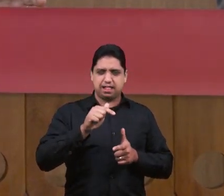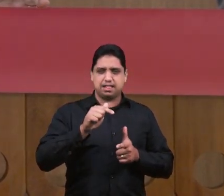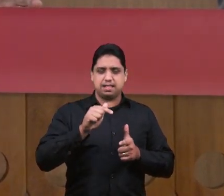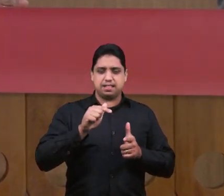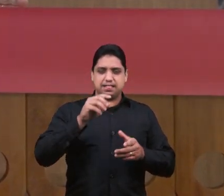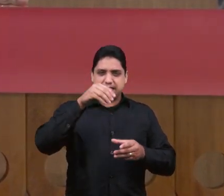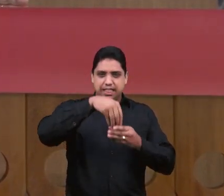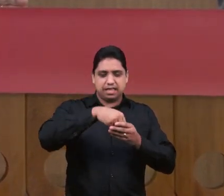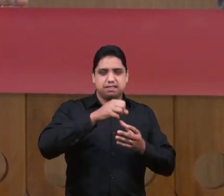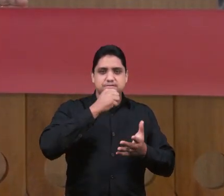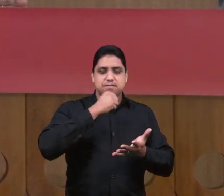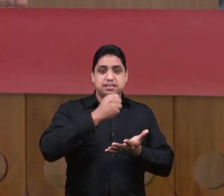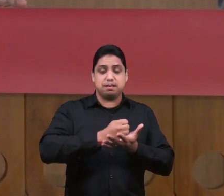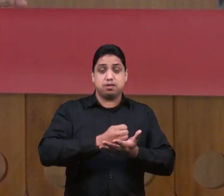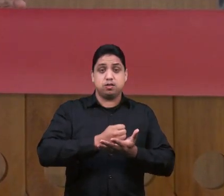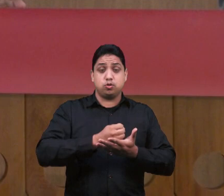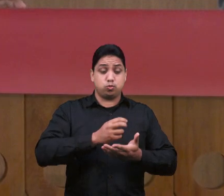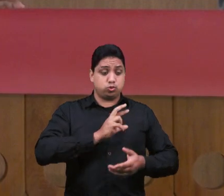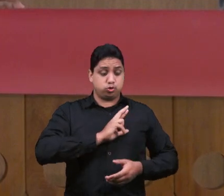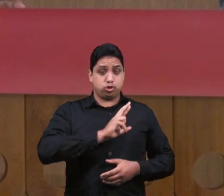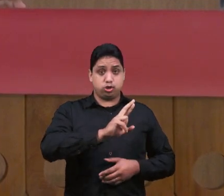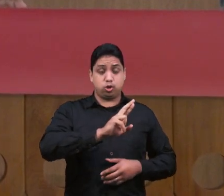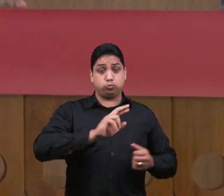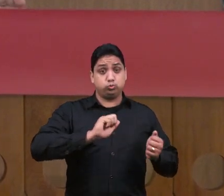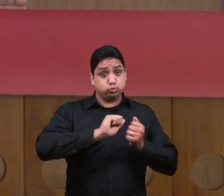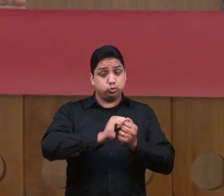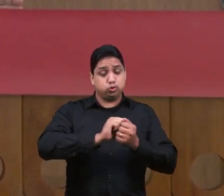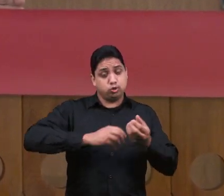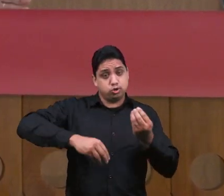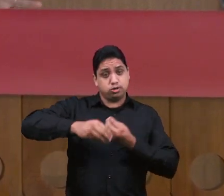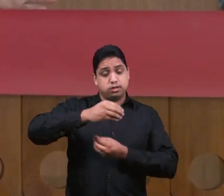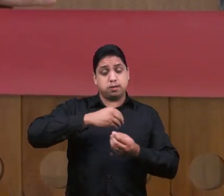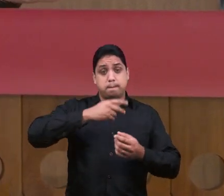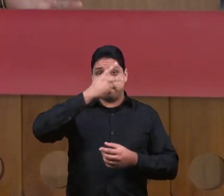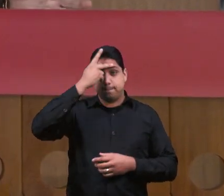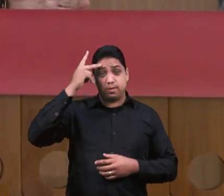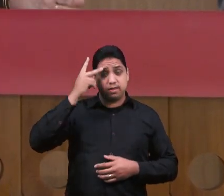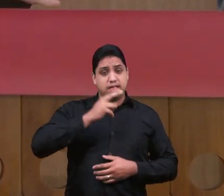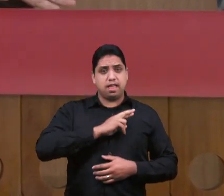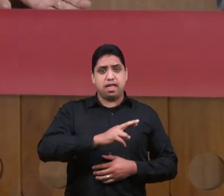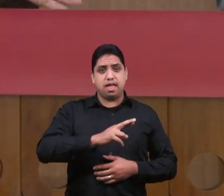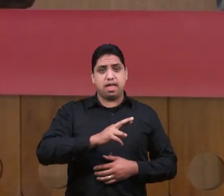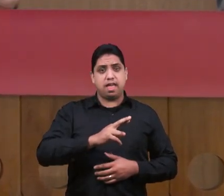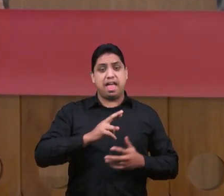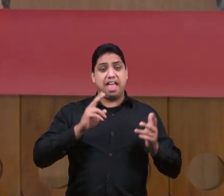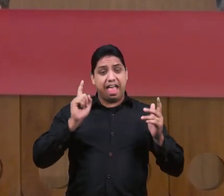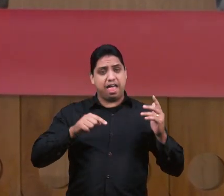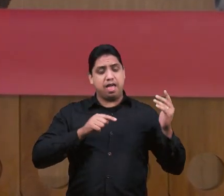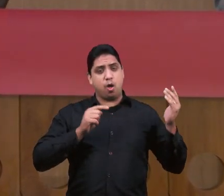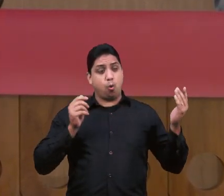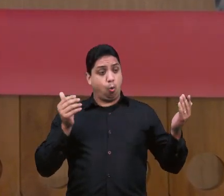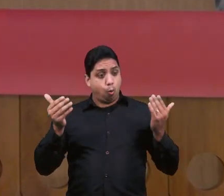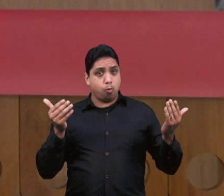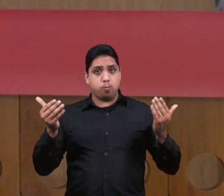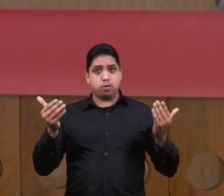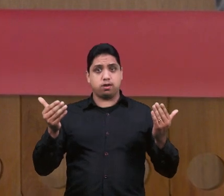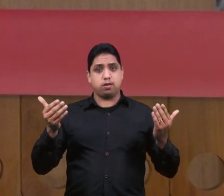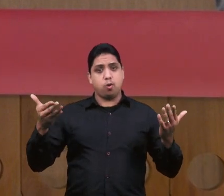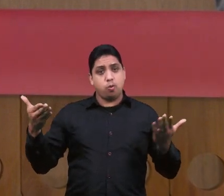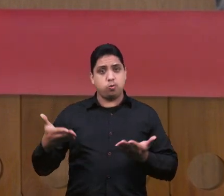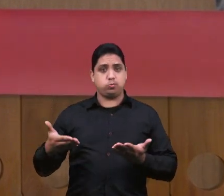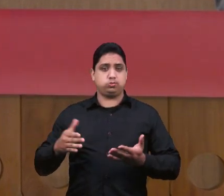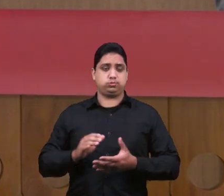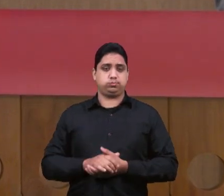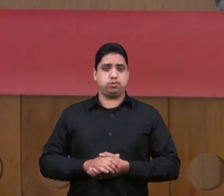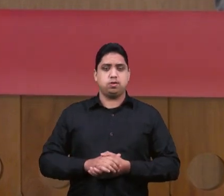Et les problèmes qui existaient à l'Ancien Testament dans la religion et des religieux sont semblables aux nôtres. Parce que